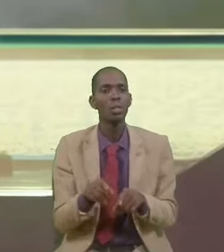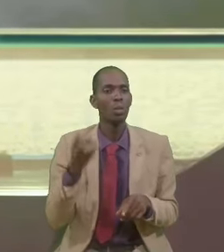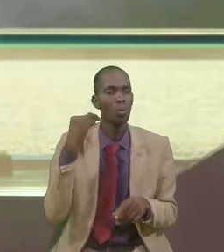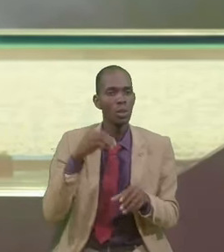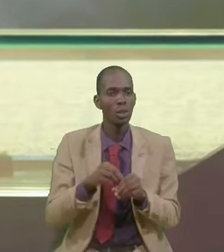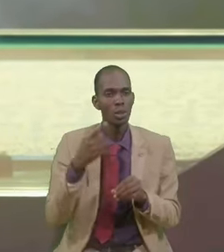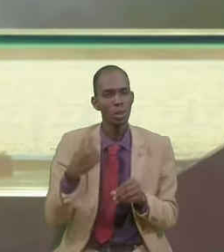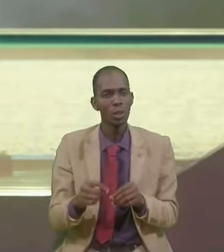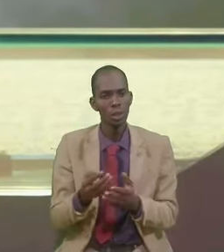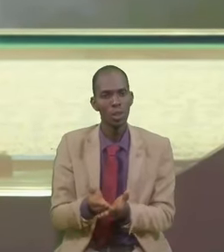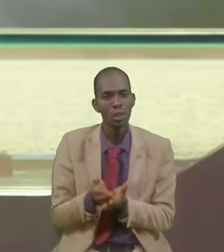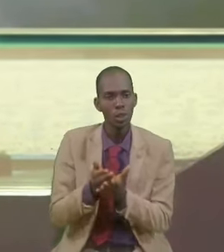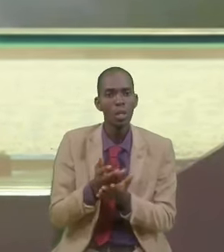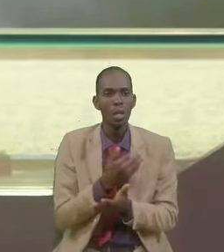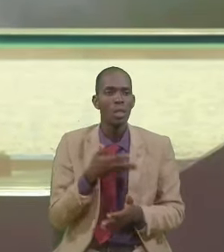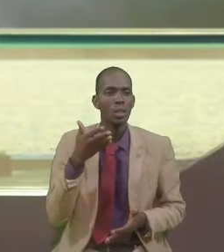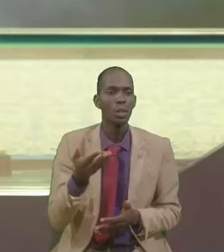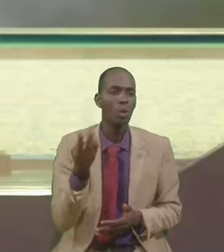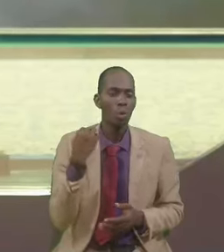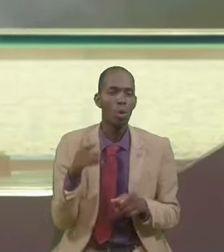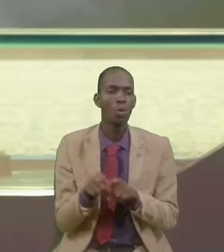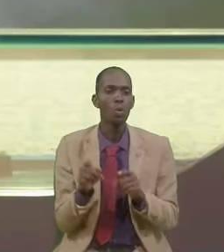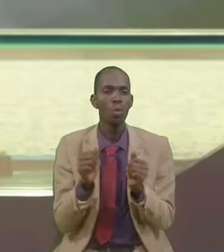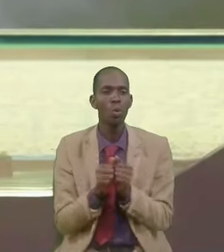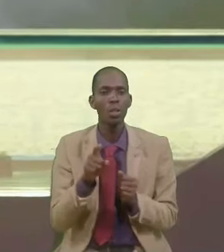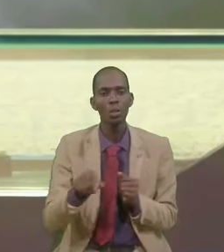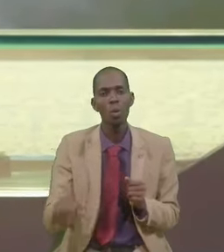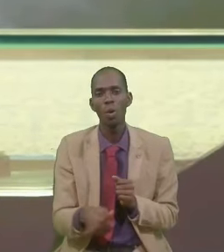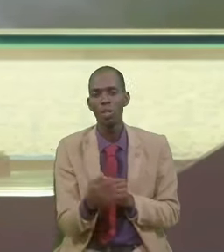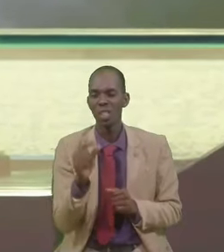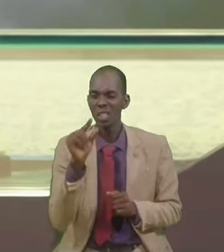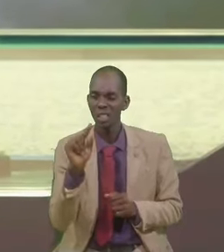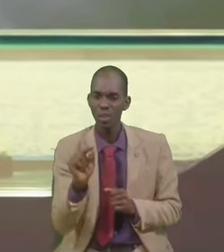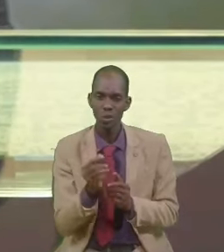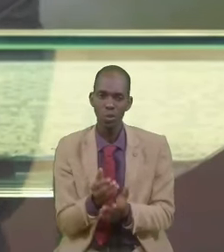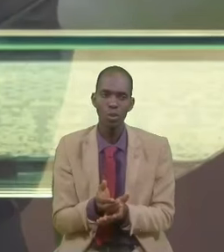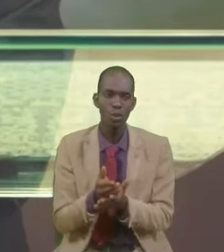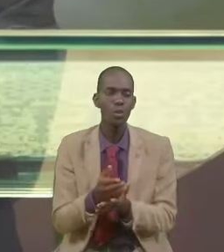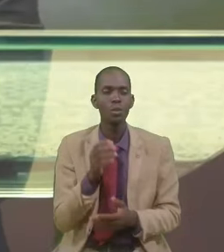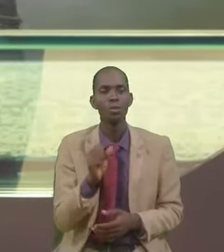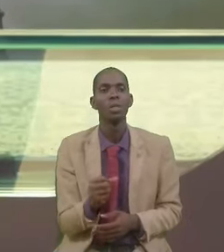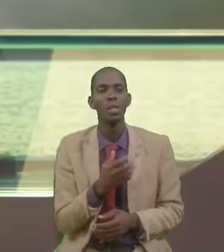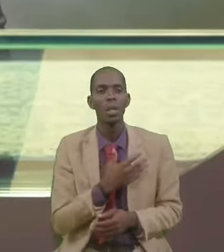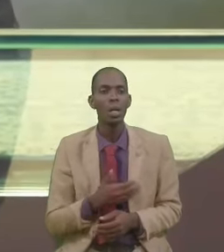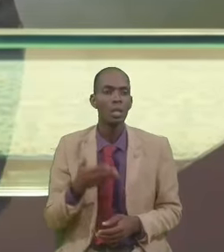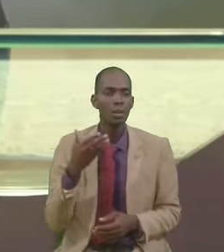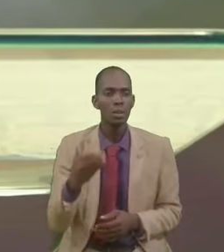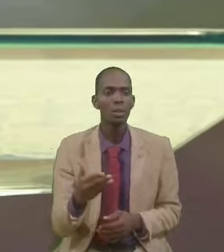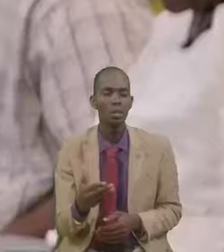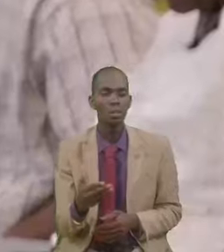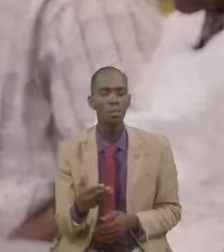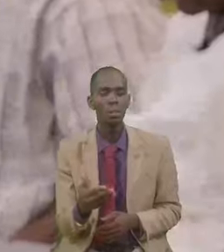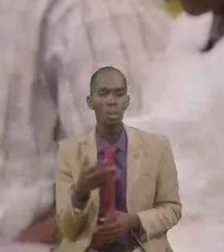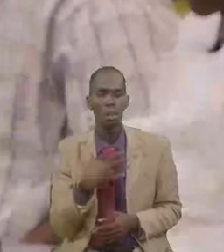trouvait. Et il y avait aussi d'autres barques avec lui. Verset 37.